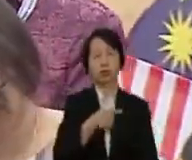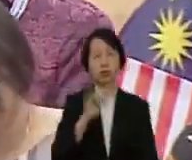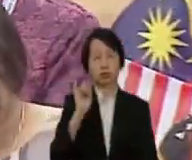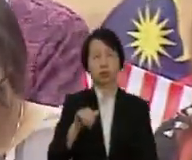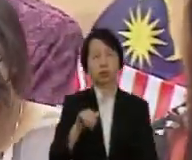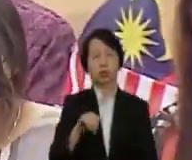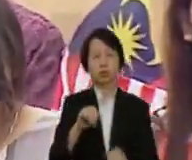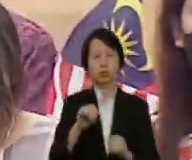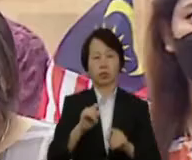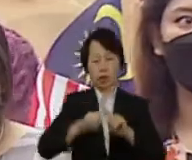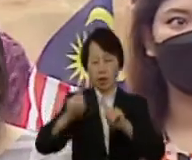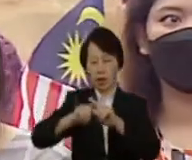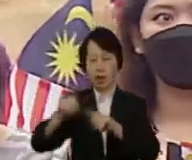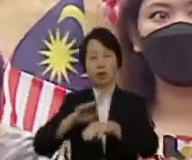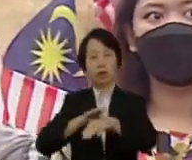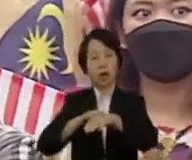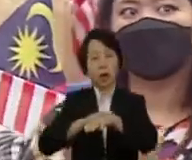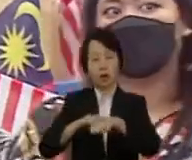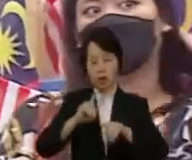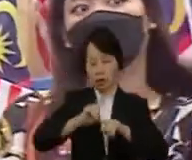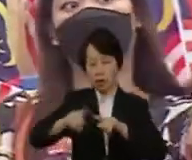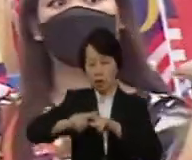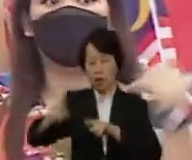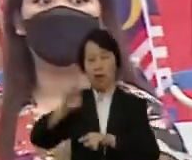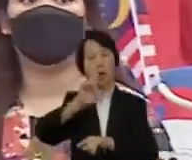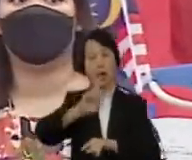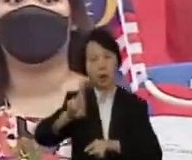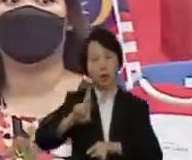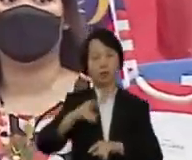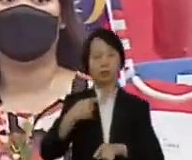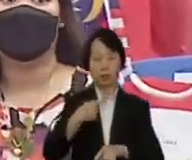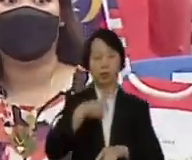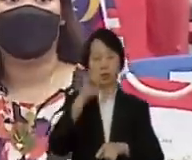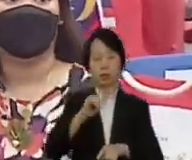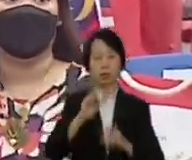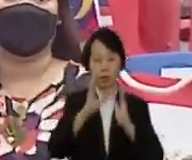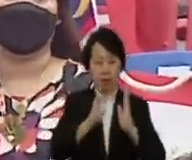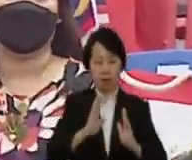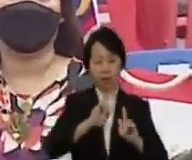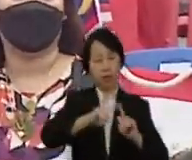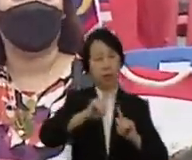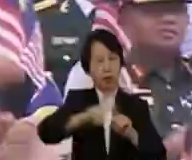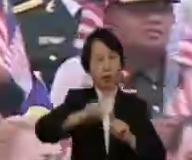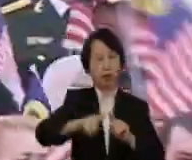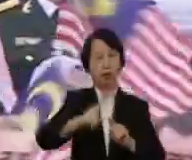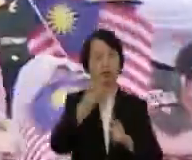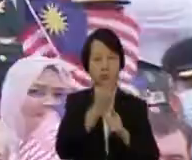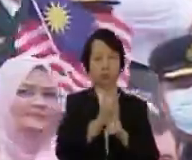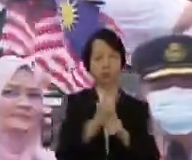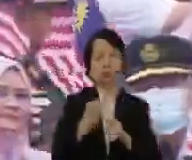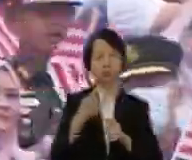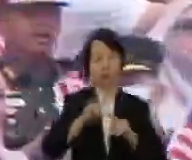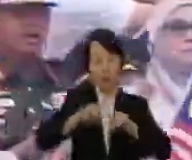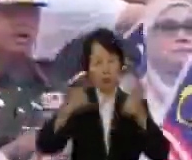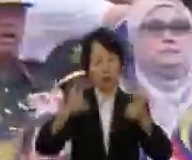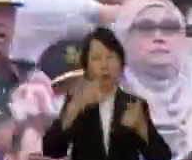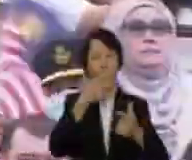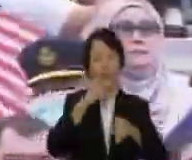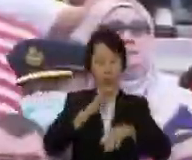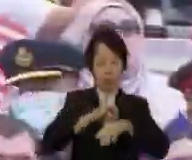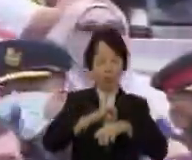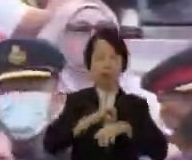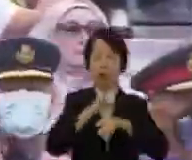berbeza kaum, kita memang berbeza agama, kita memang berbeza bangsa, kita memang berbeza warna